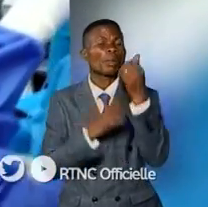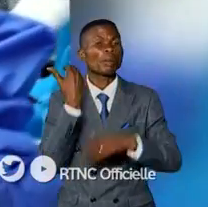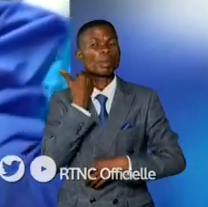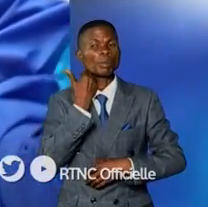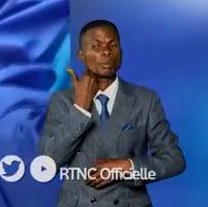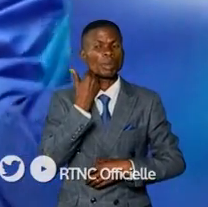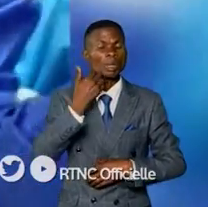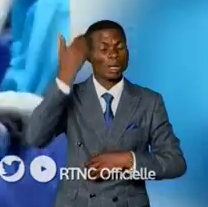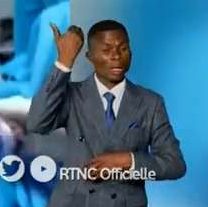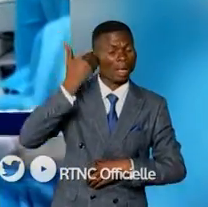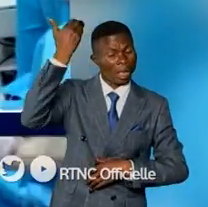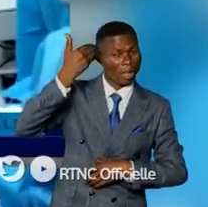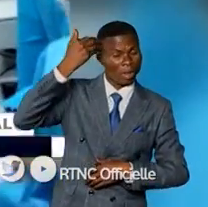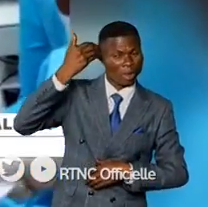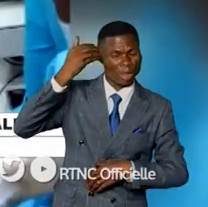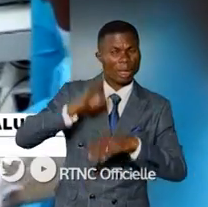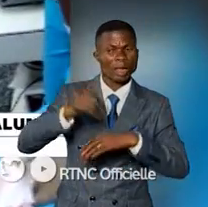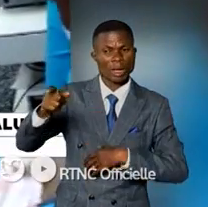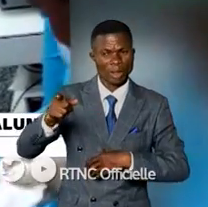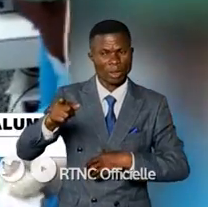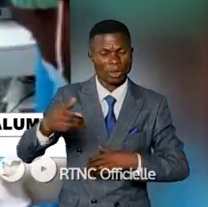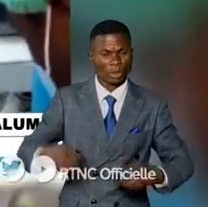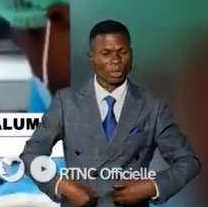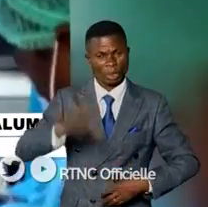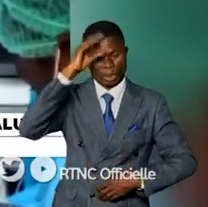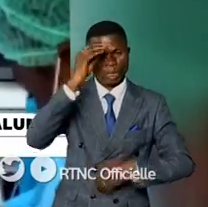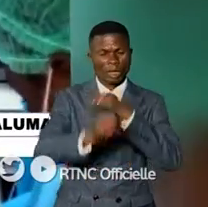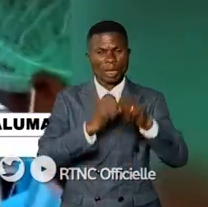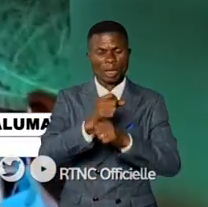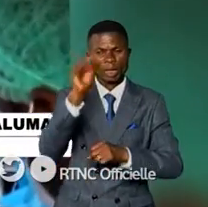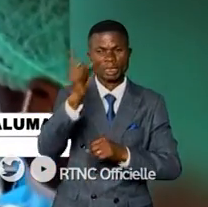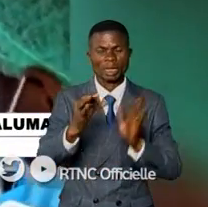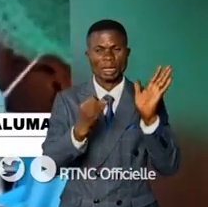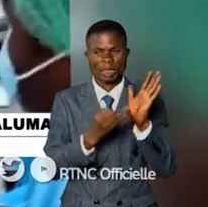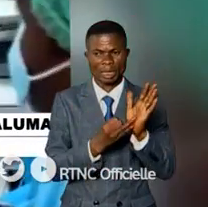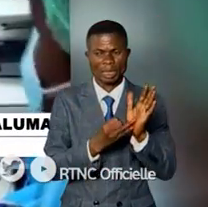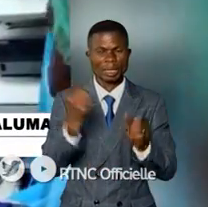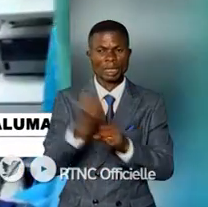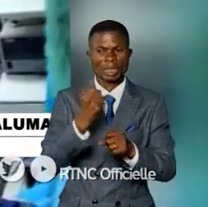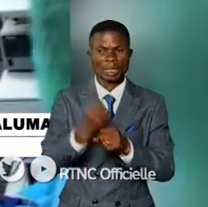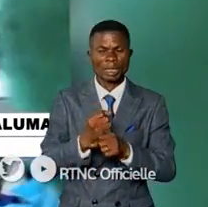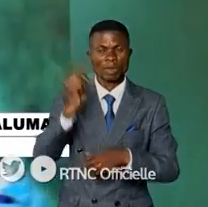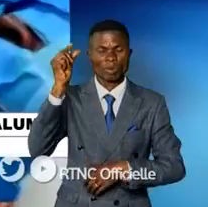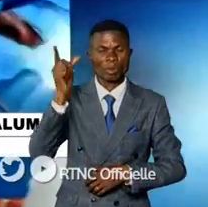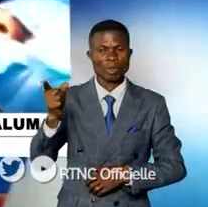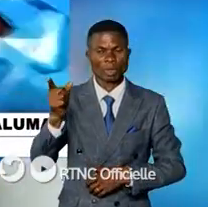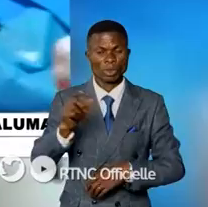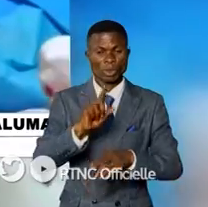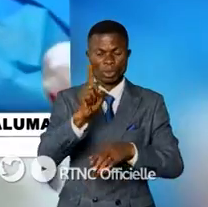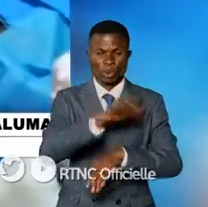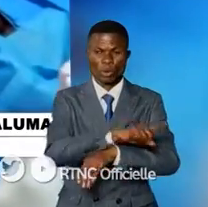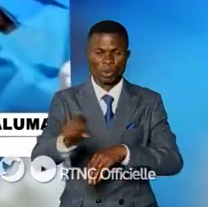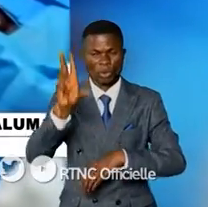subi avec succès cette opération est un jeune homme de 37 ans, personnel dans des mines. 1h30